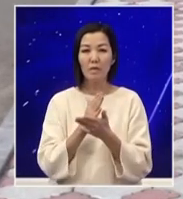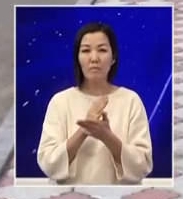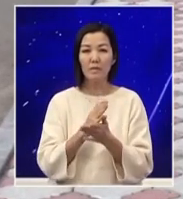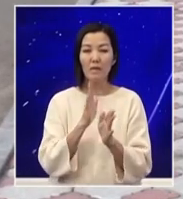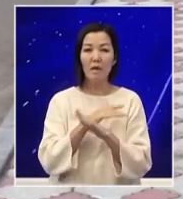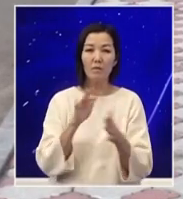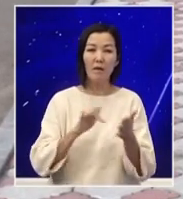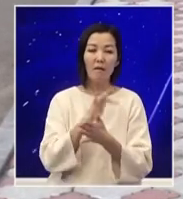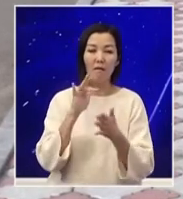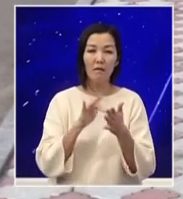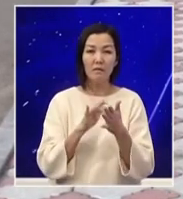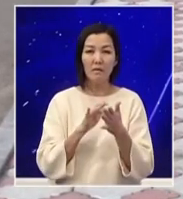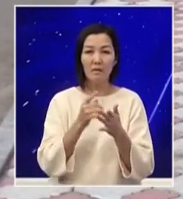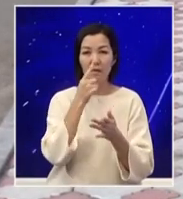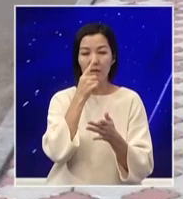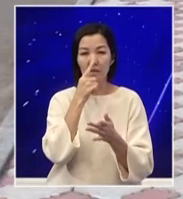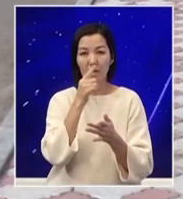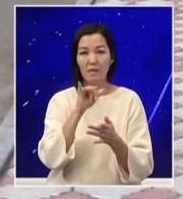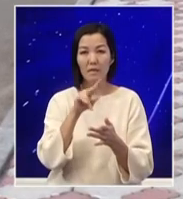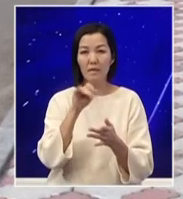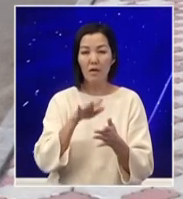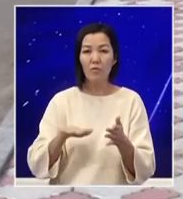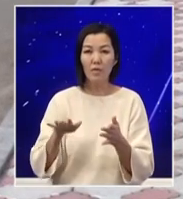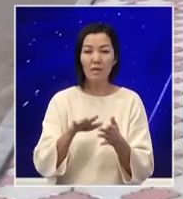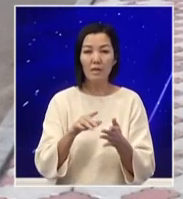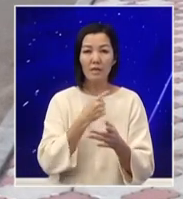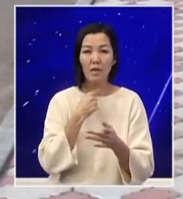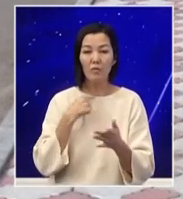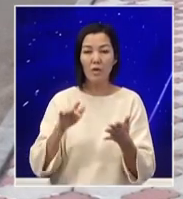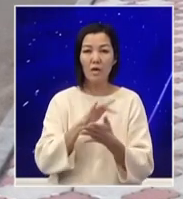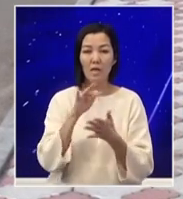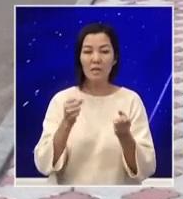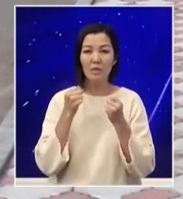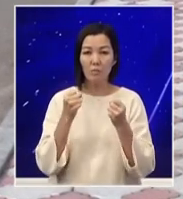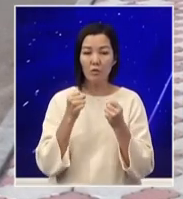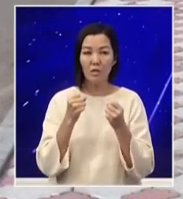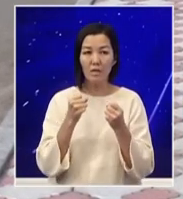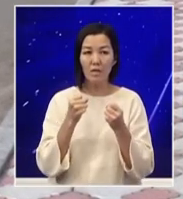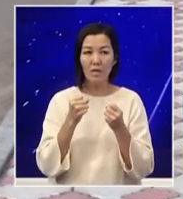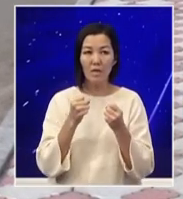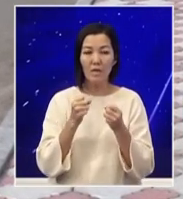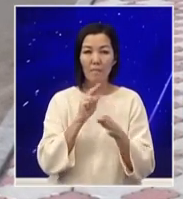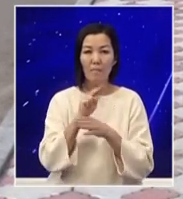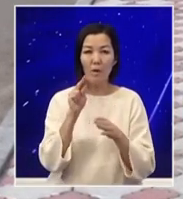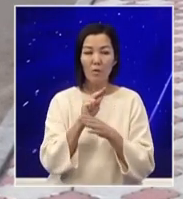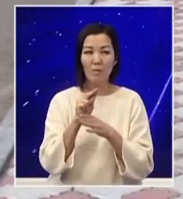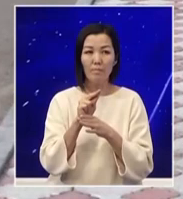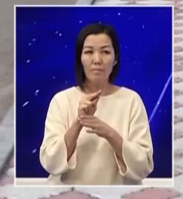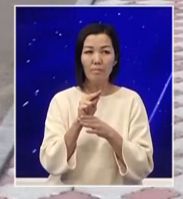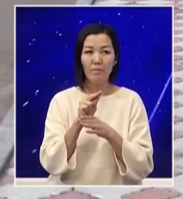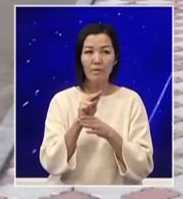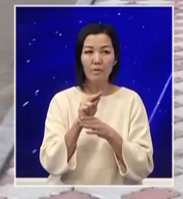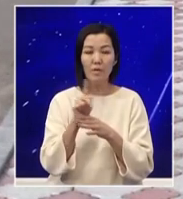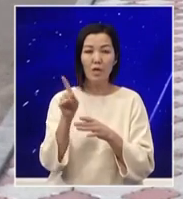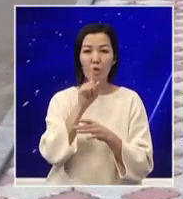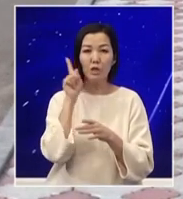Қапшағай қаласынан, жақын жердегі Іле ауданынан, Талдықорған қаласының спортшыларын жаңағы баулып дайындап,